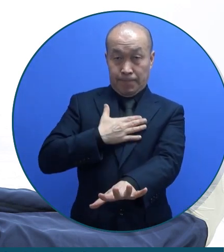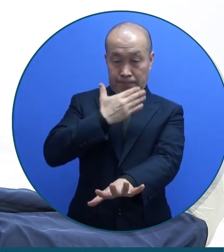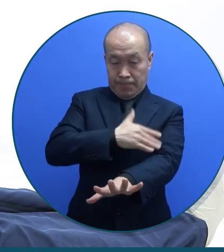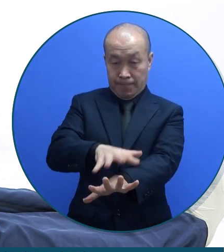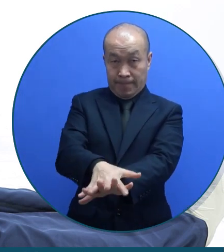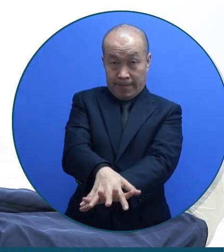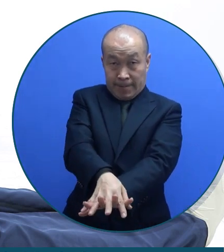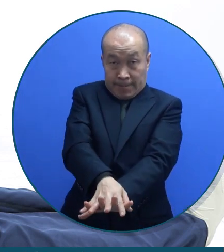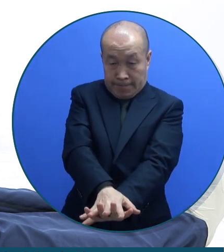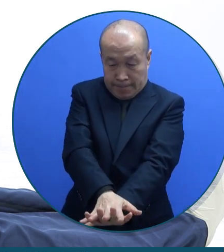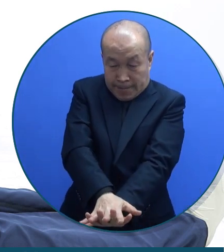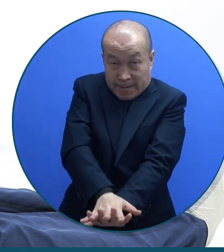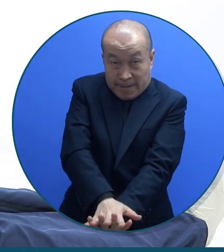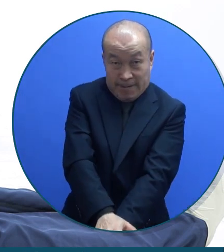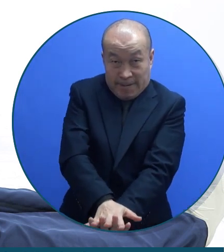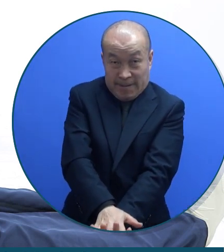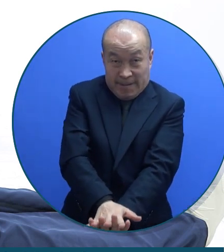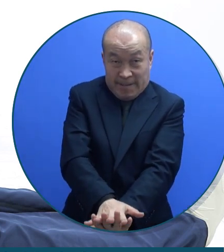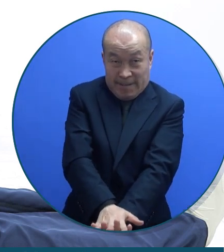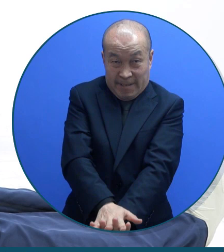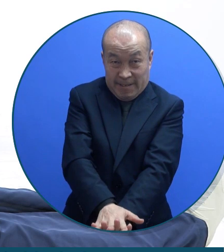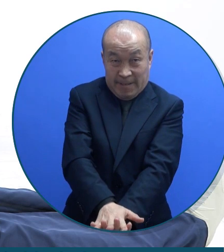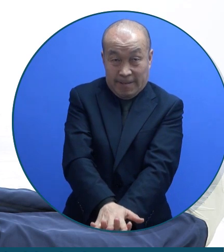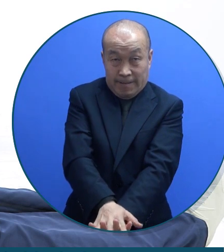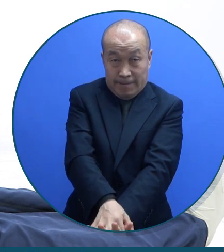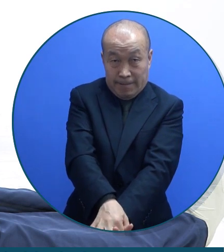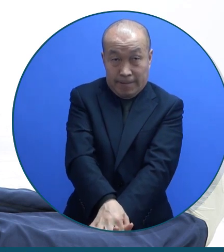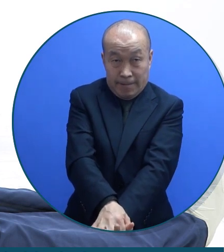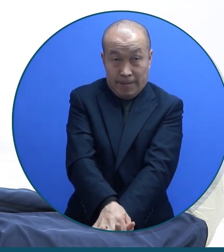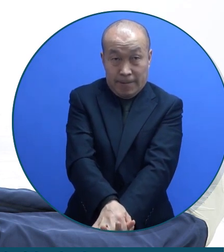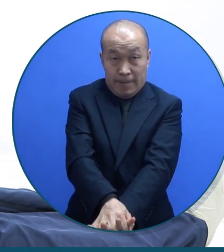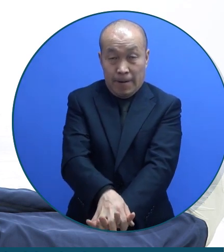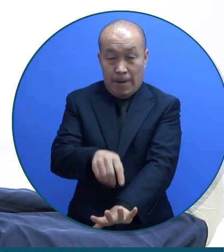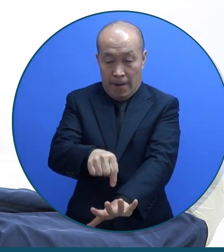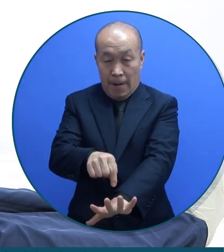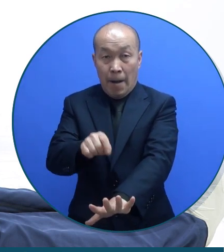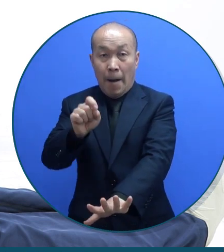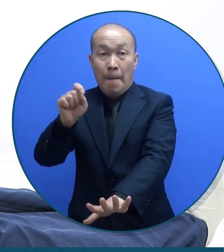올라와서 몸무게를 이용해 가슴을 누른다는 생각으로 압박을 해줘야 합니다.